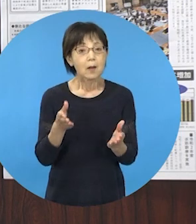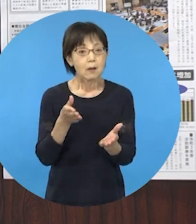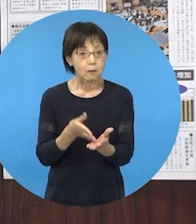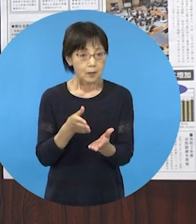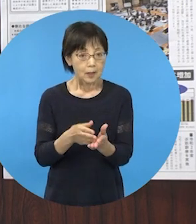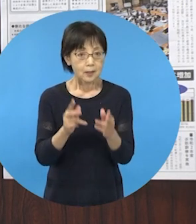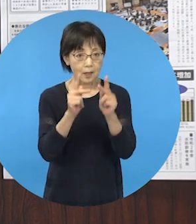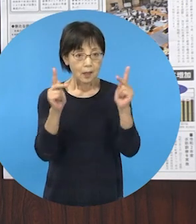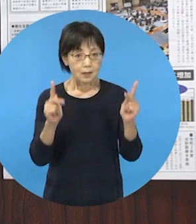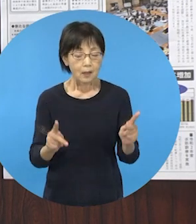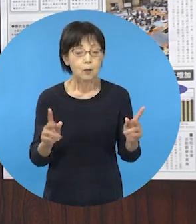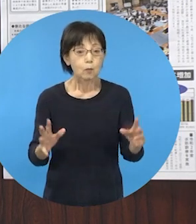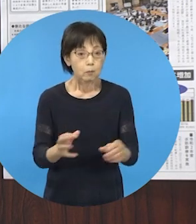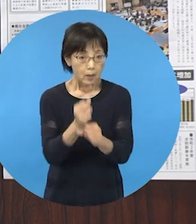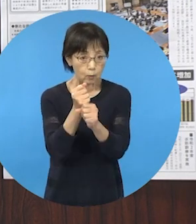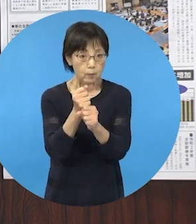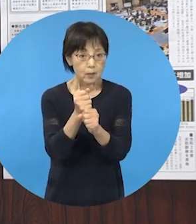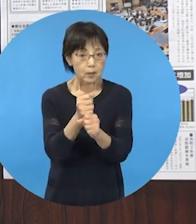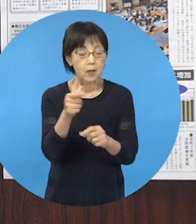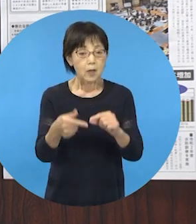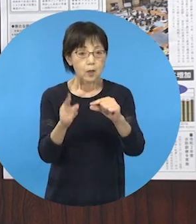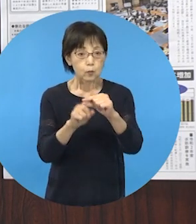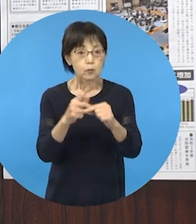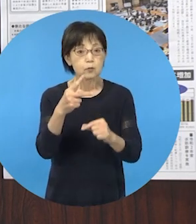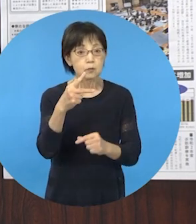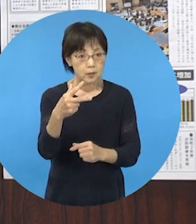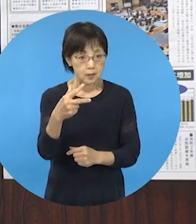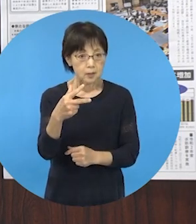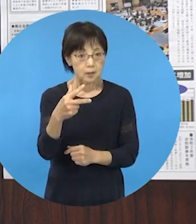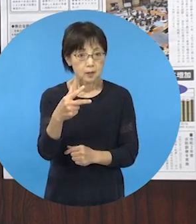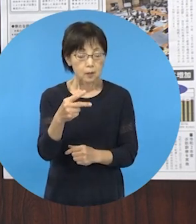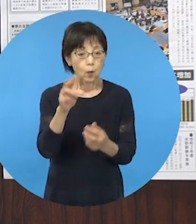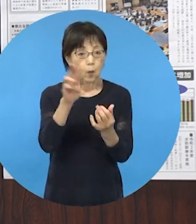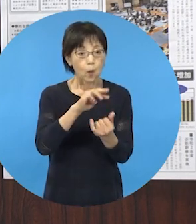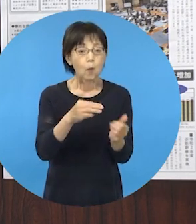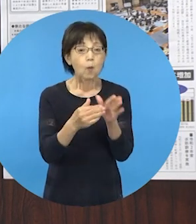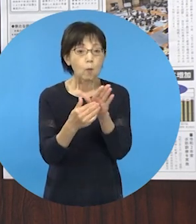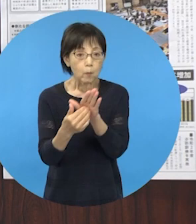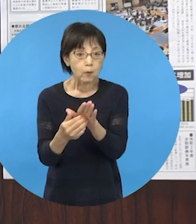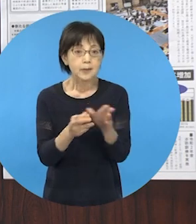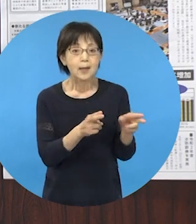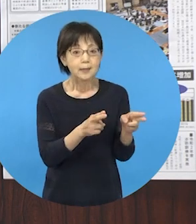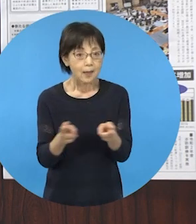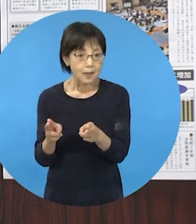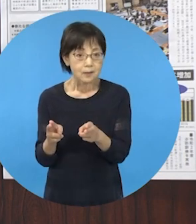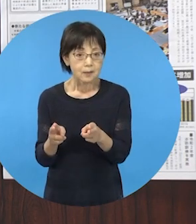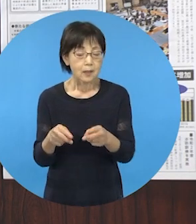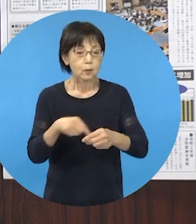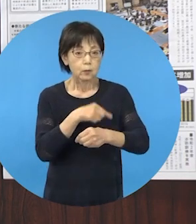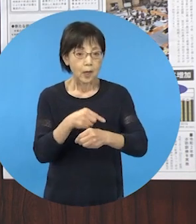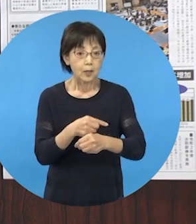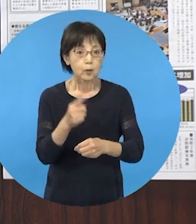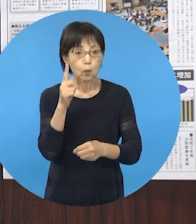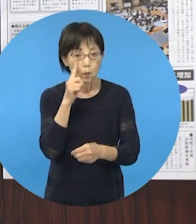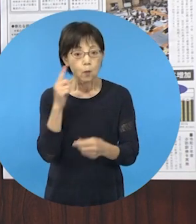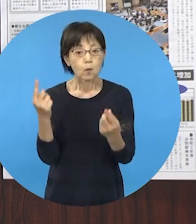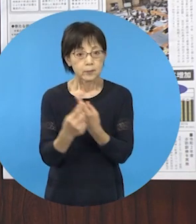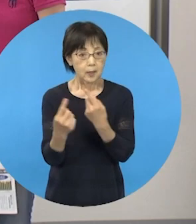題を整理して、本市における風水害時の防災体制や仕組みを見直し